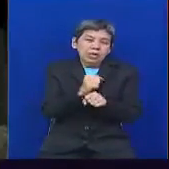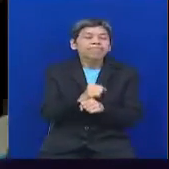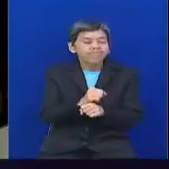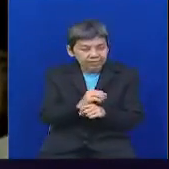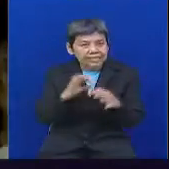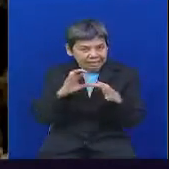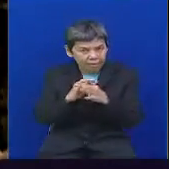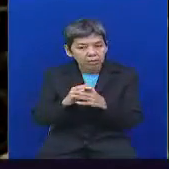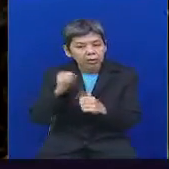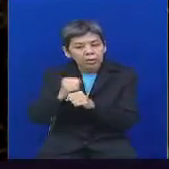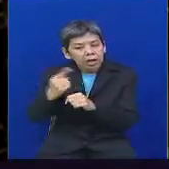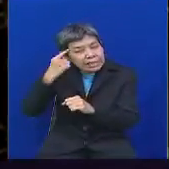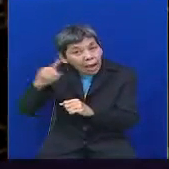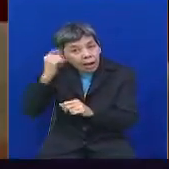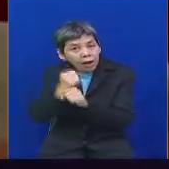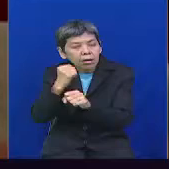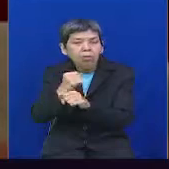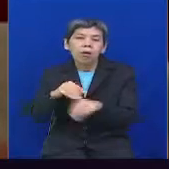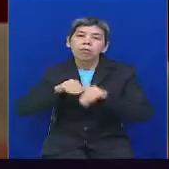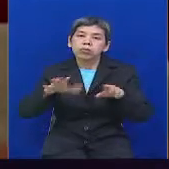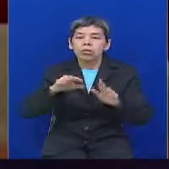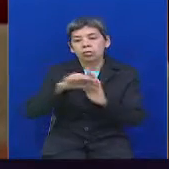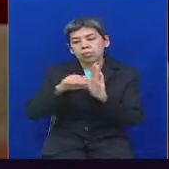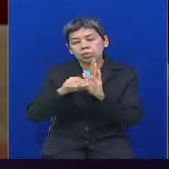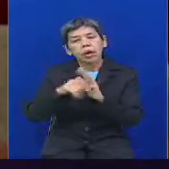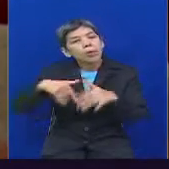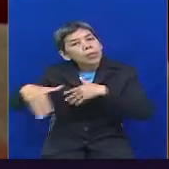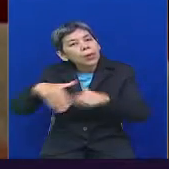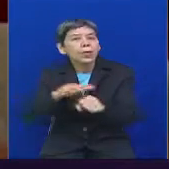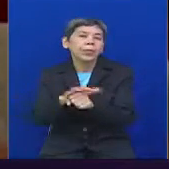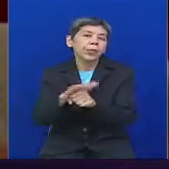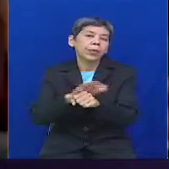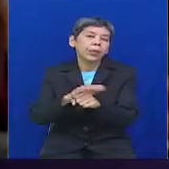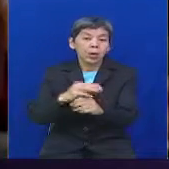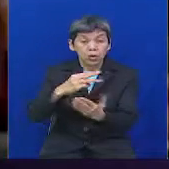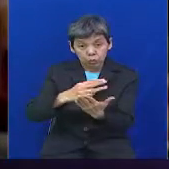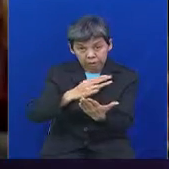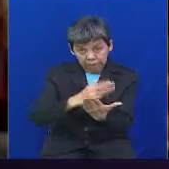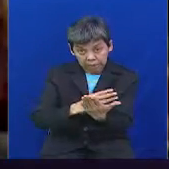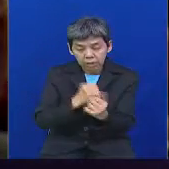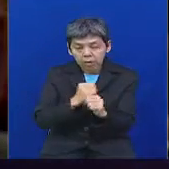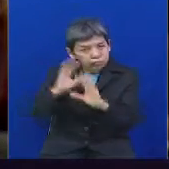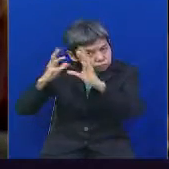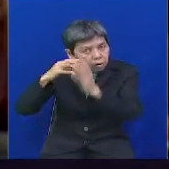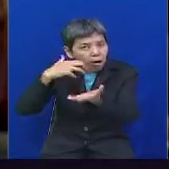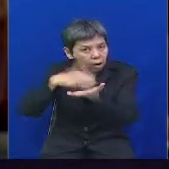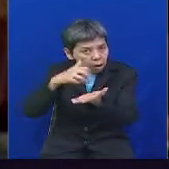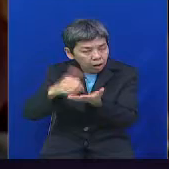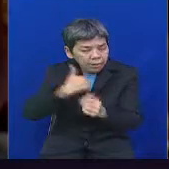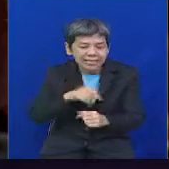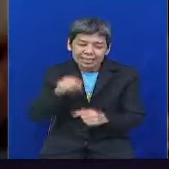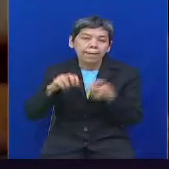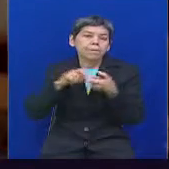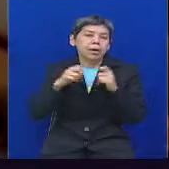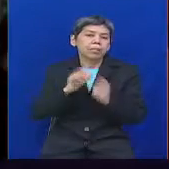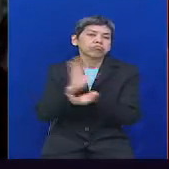วนหนึ่งที่ทำให้ภาพยนตร์นอกกระแสไม่มีโอกาสถ่ายทอดเรื่องราวออกไปสู่สาธารณชนนักวิชาการด้านสาขาภาพยนตร์ระบุว่าอีกหนึ่งปัญหา